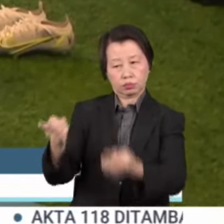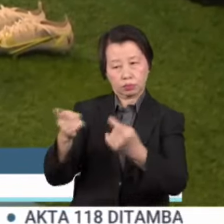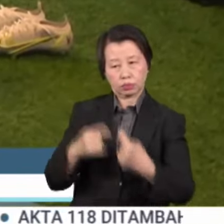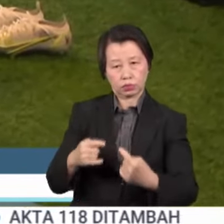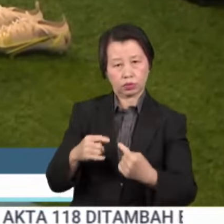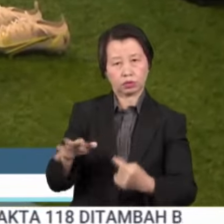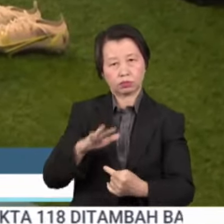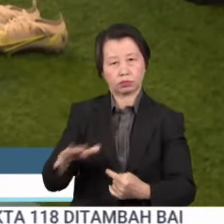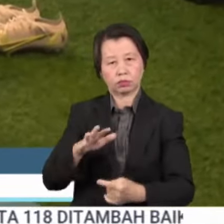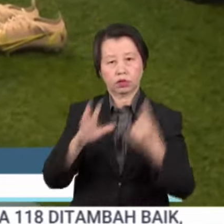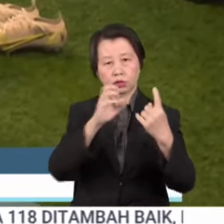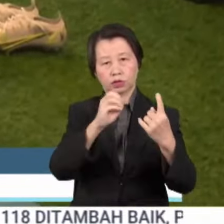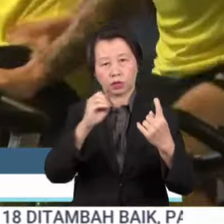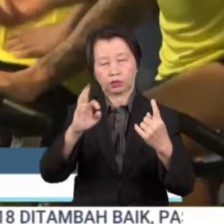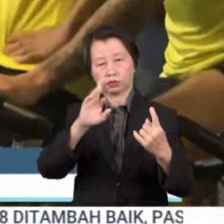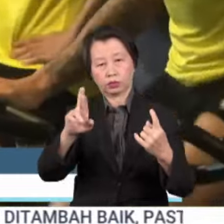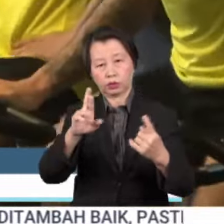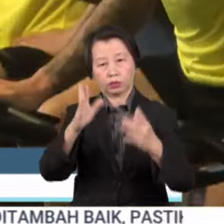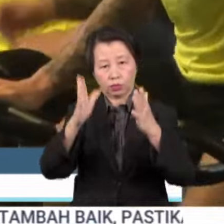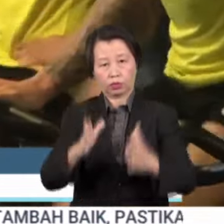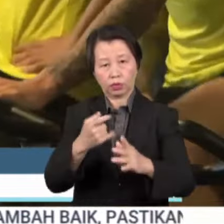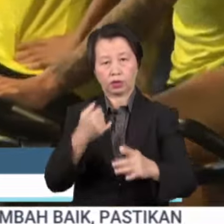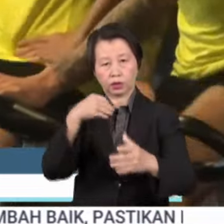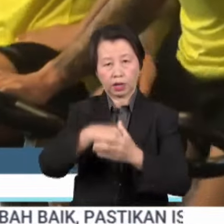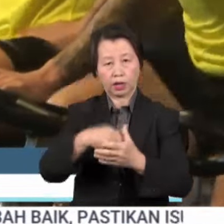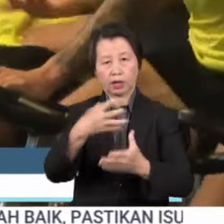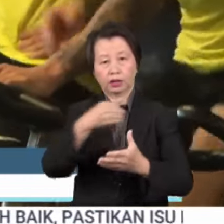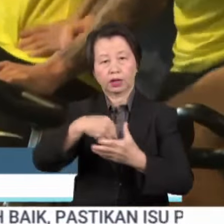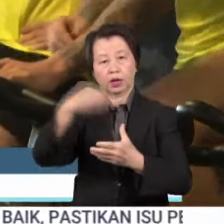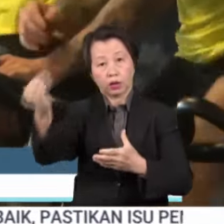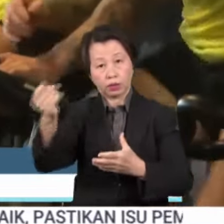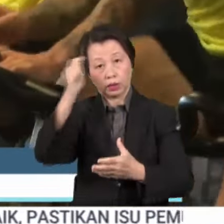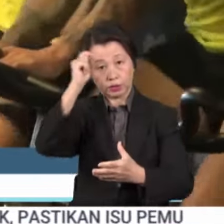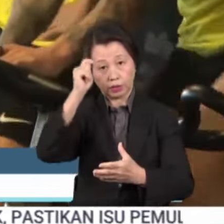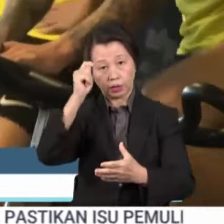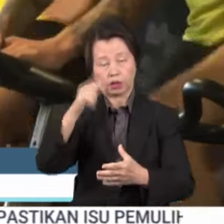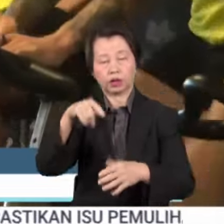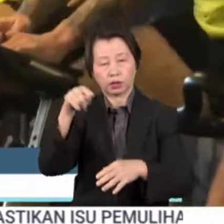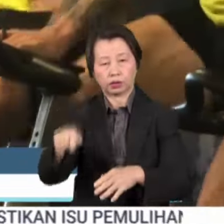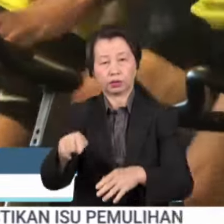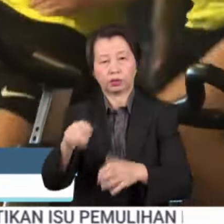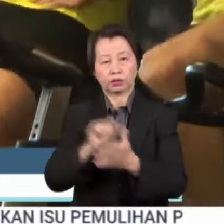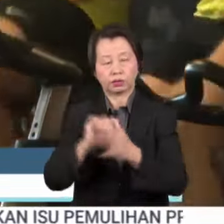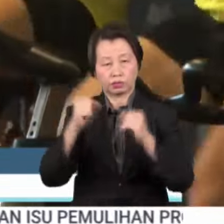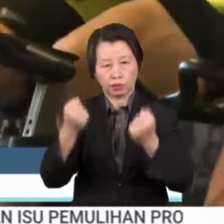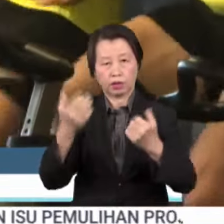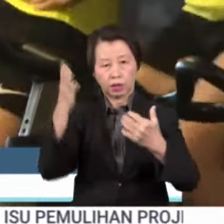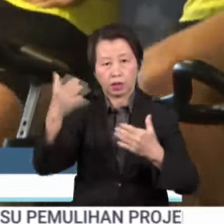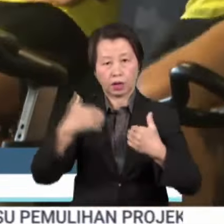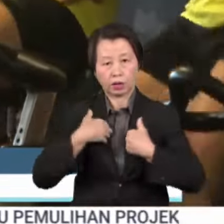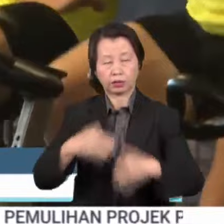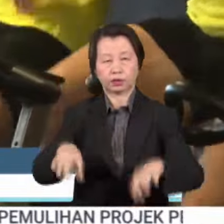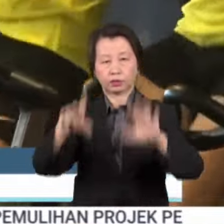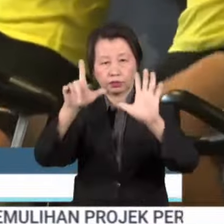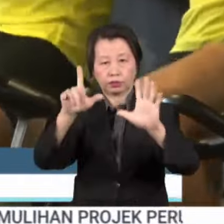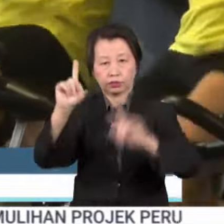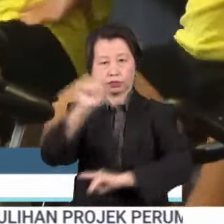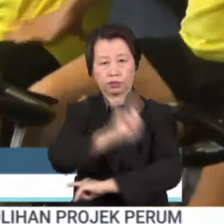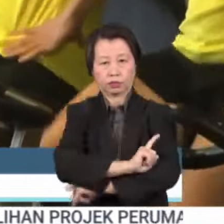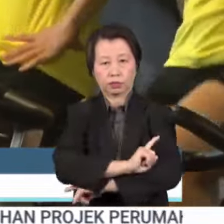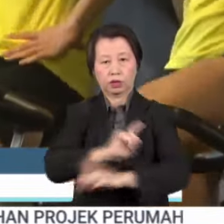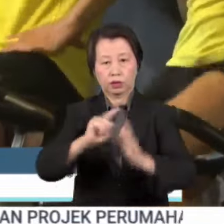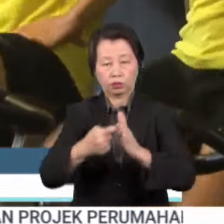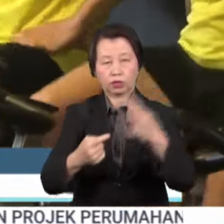sekitar 100,000 pengunjung dari dalam dan luar Terengganu di festival tersebut yang berlangsung selama 7 hari